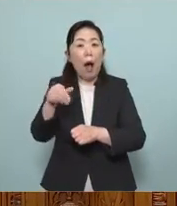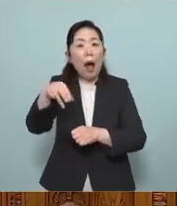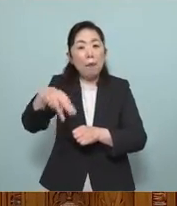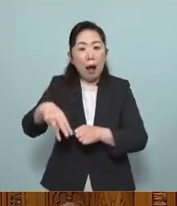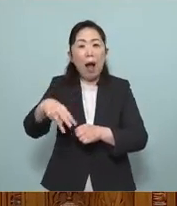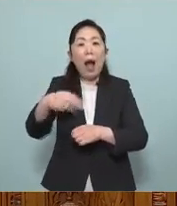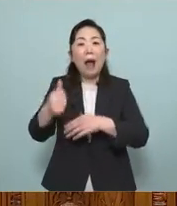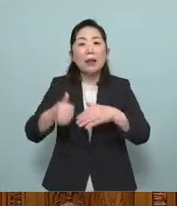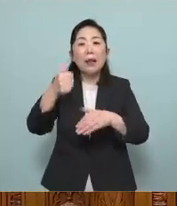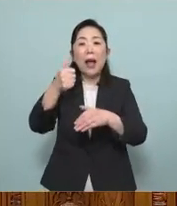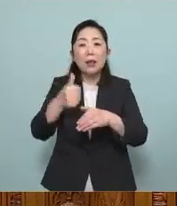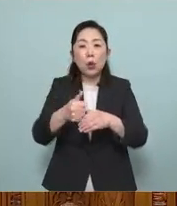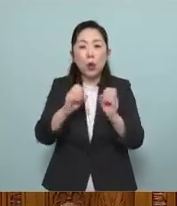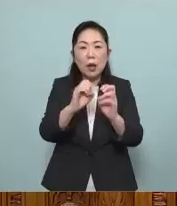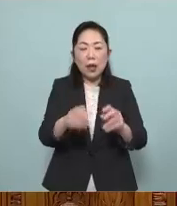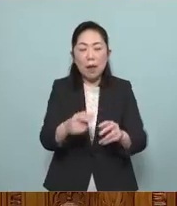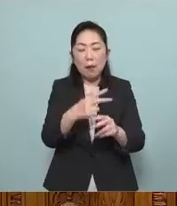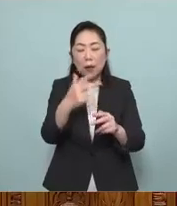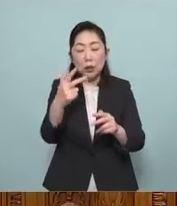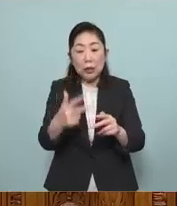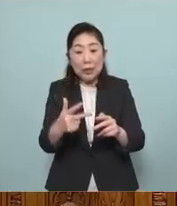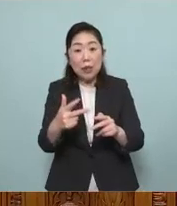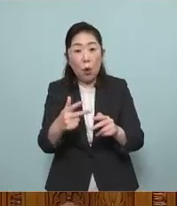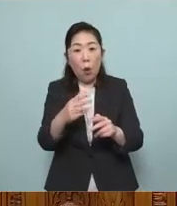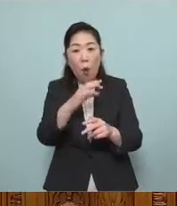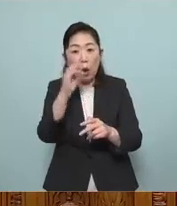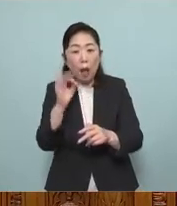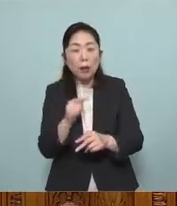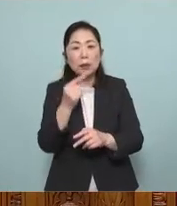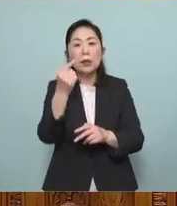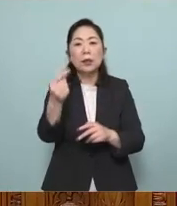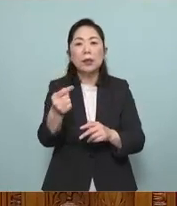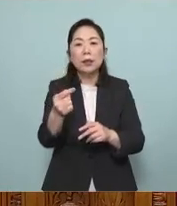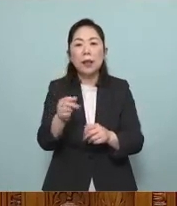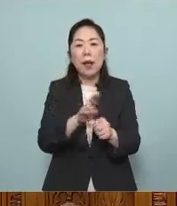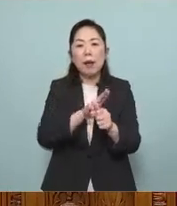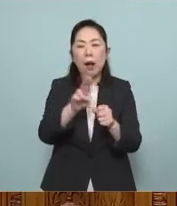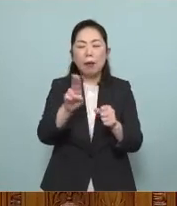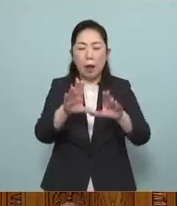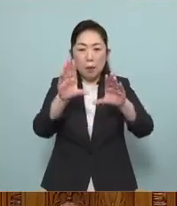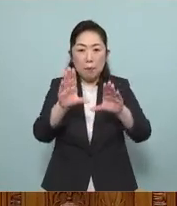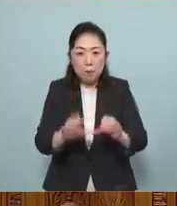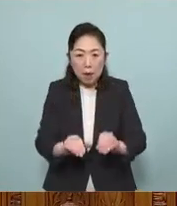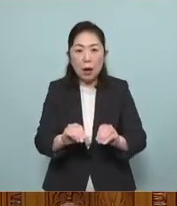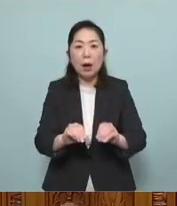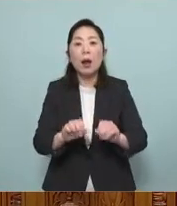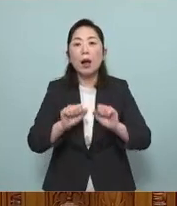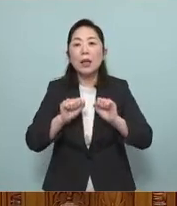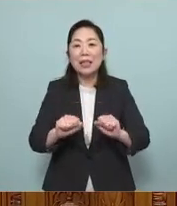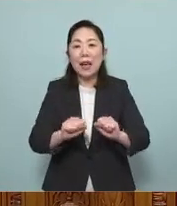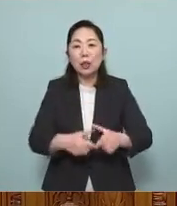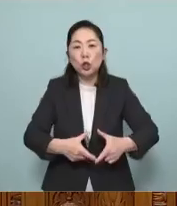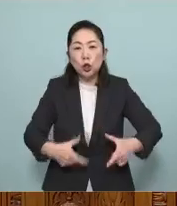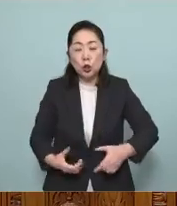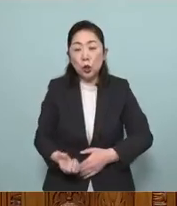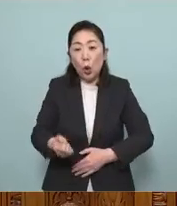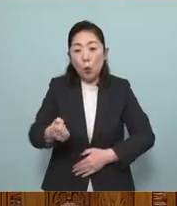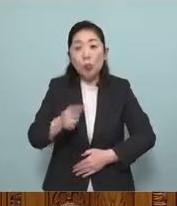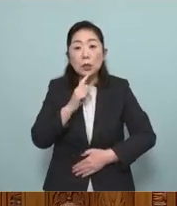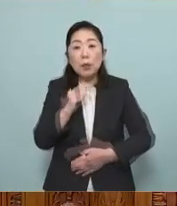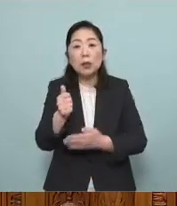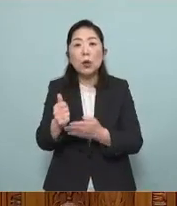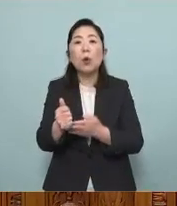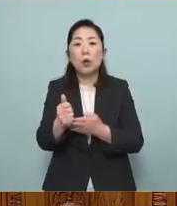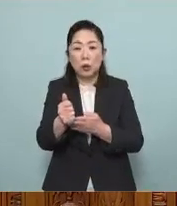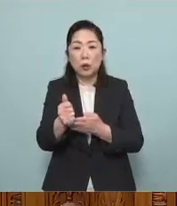原爆資料館で、核兵器のない世界を追求する勇気を持ちましょうと記帳し、自作の折り鶴